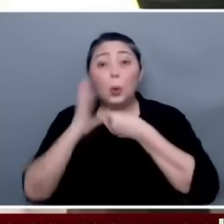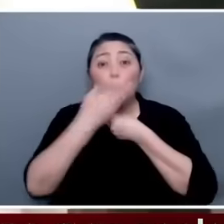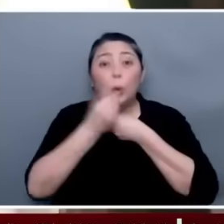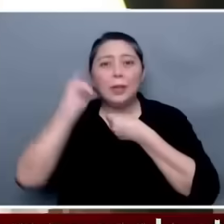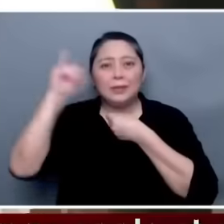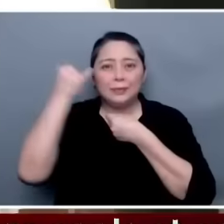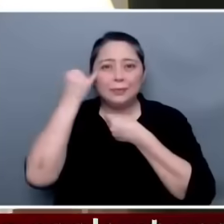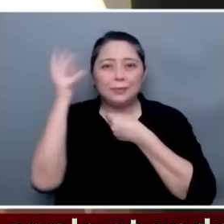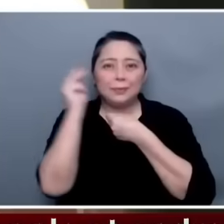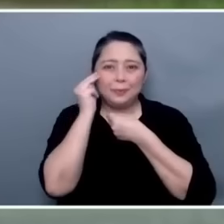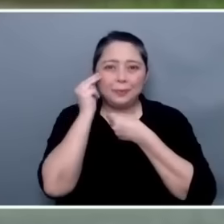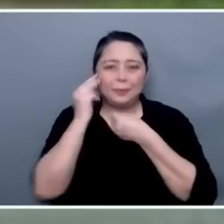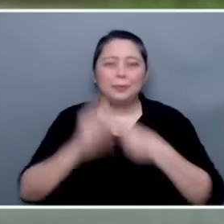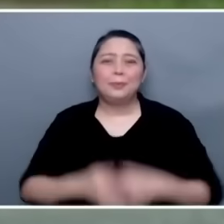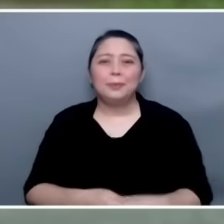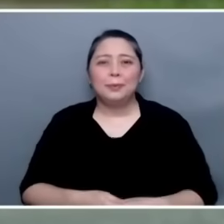News.